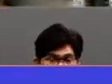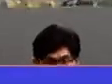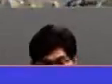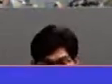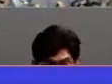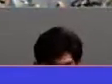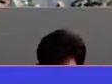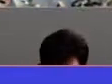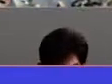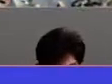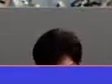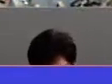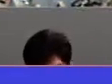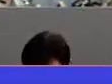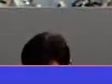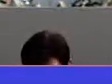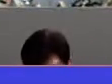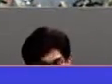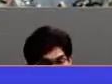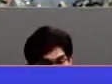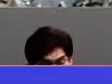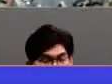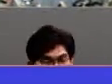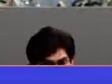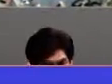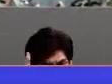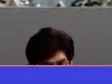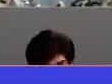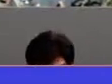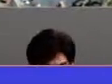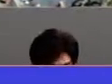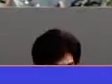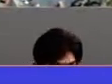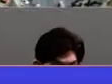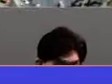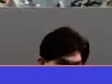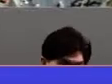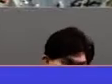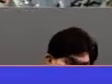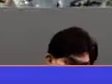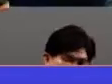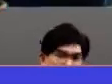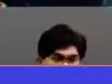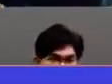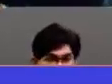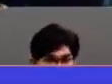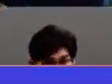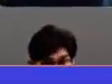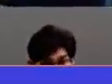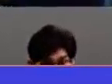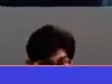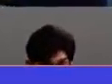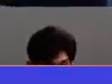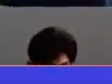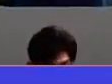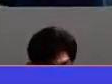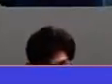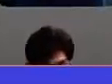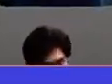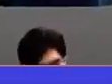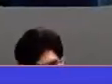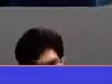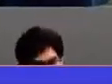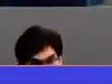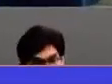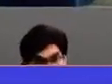แผนการคลังระยะปานกลางช่วงปี 2568 -2571เนี่ยฉบับ